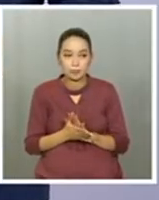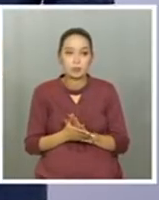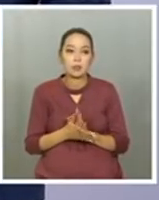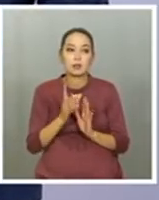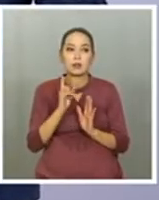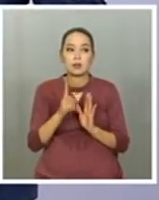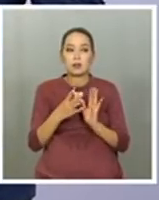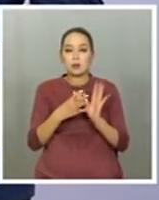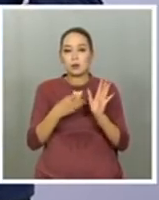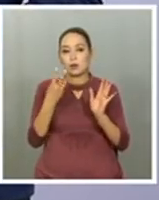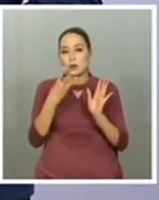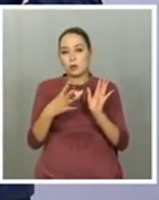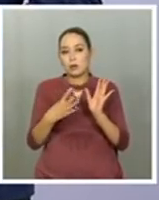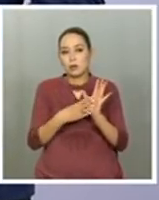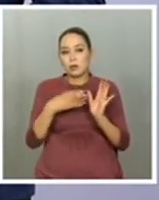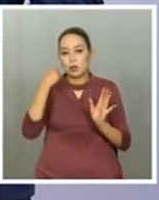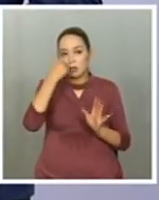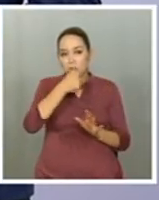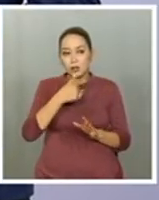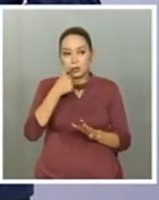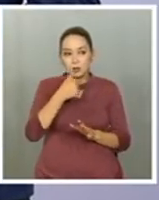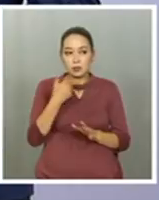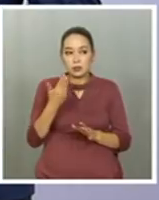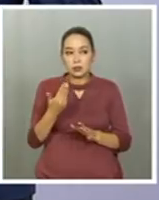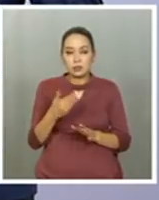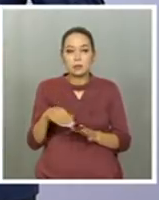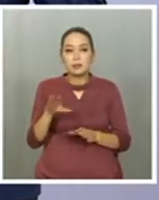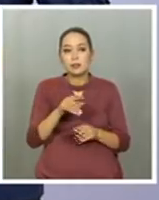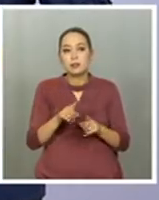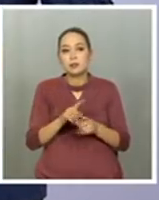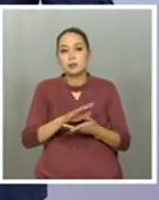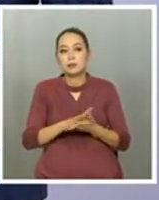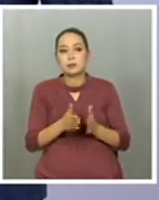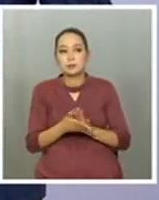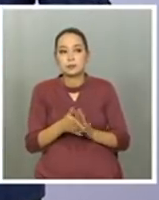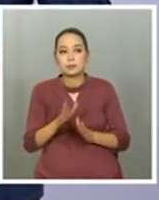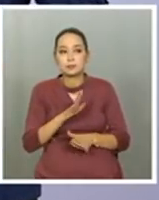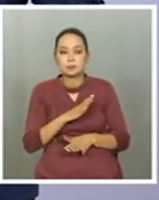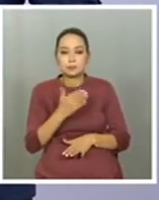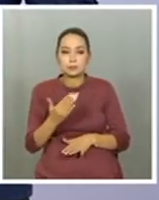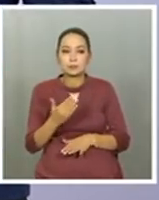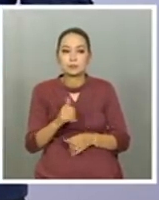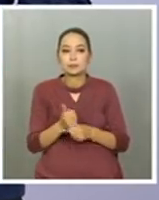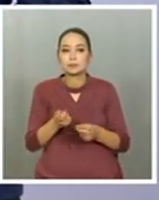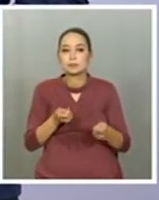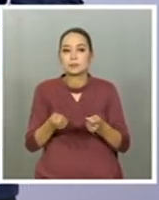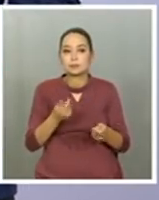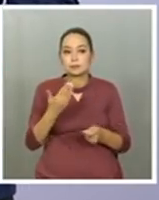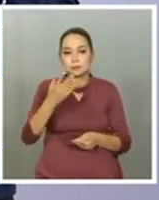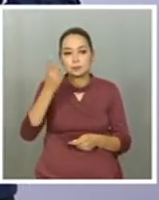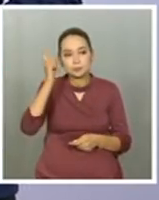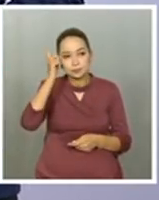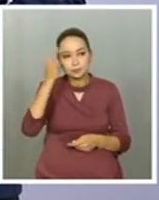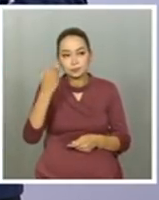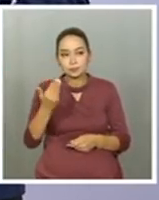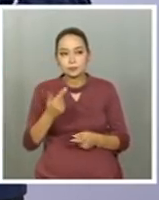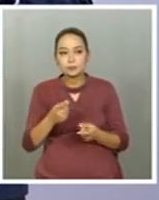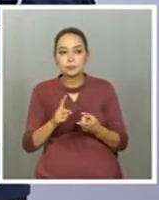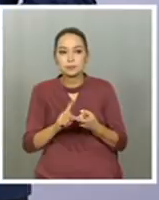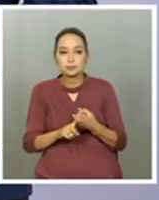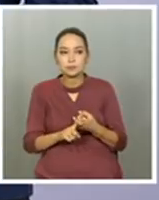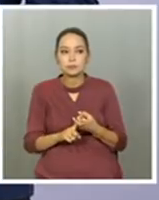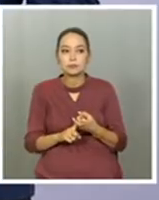1938 жылы Мюнхен келісімі болған болатын. Бұл келісімде негізінен Германия, Чехословакияға қатысты